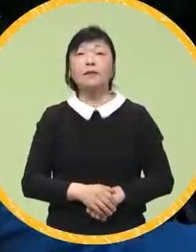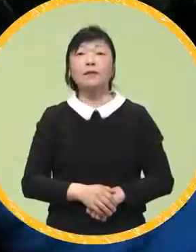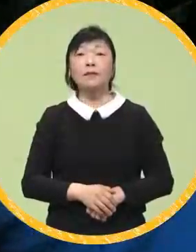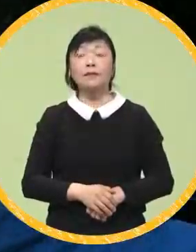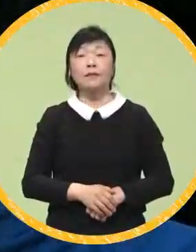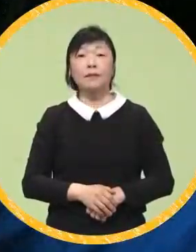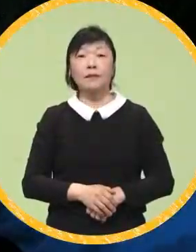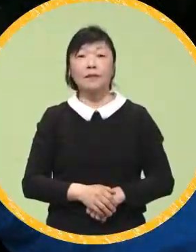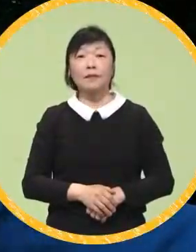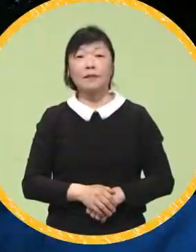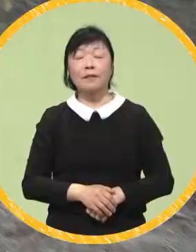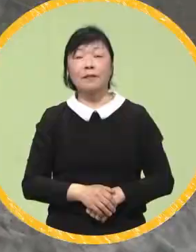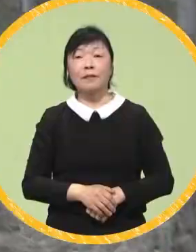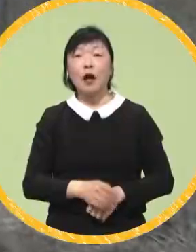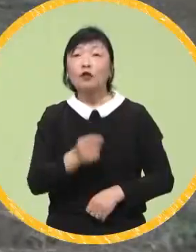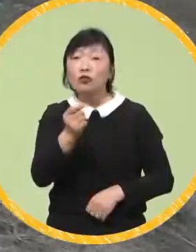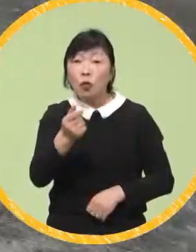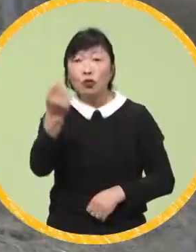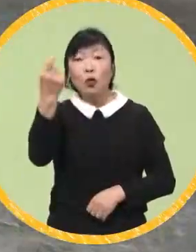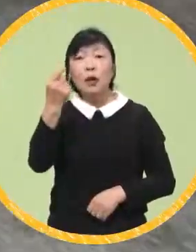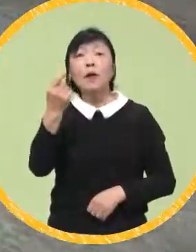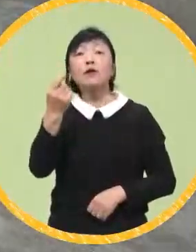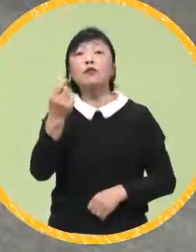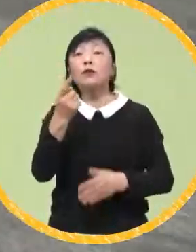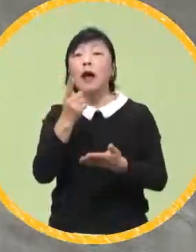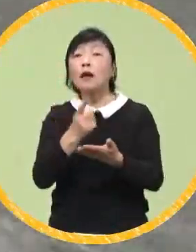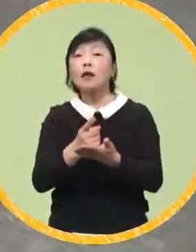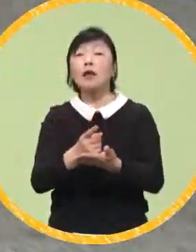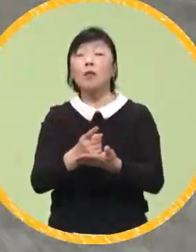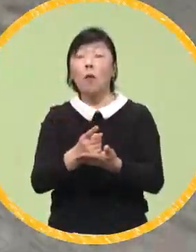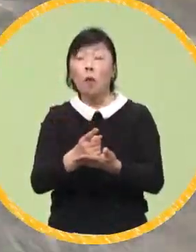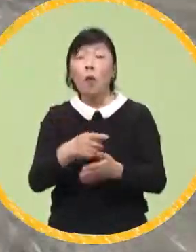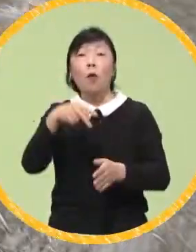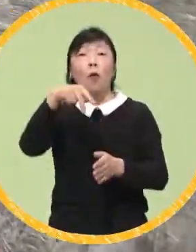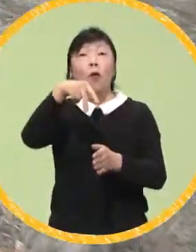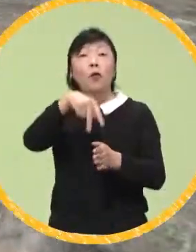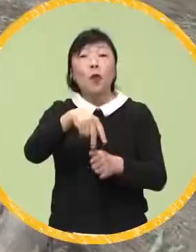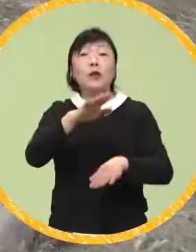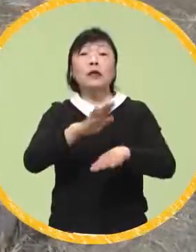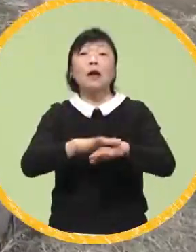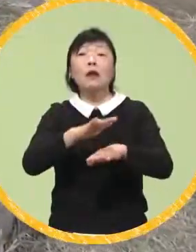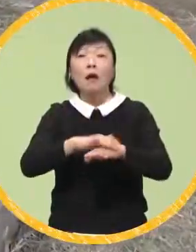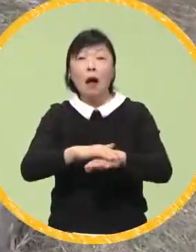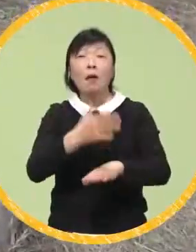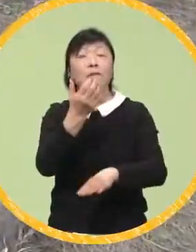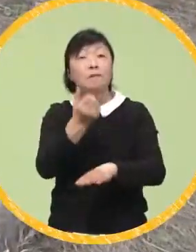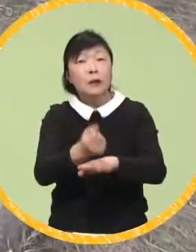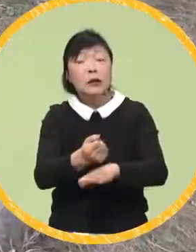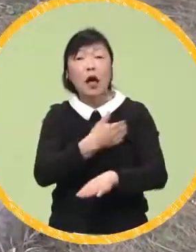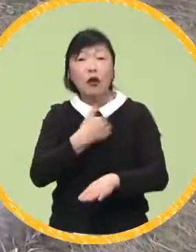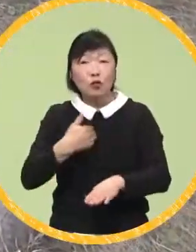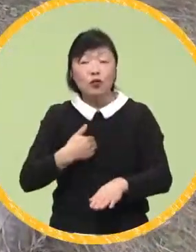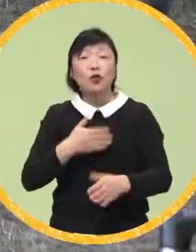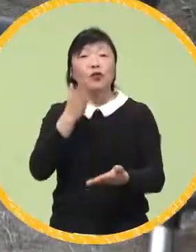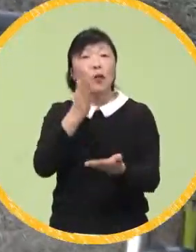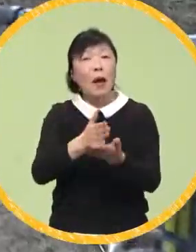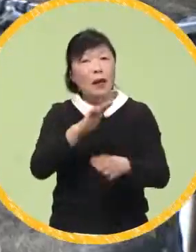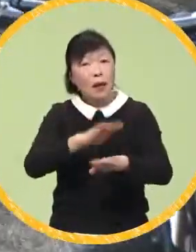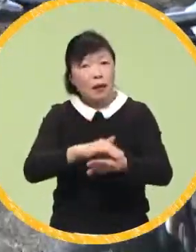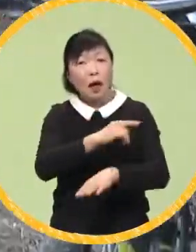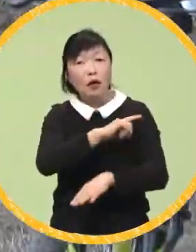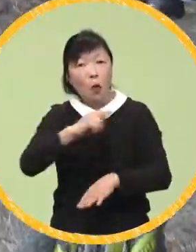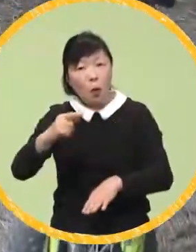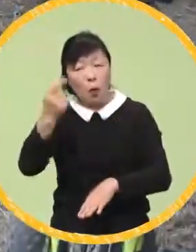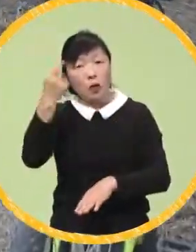うん本当にちょっと教えてもらうだけで全然違うんですよ守り方ははいこのブレーキの仕方いろいろ教えてくれるから